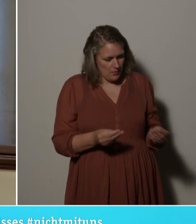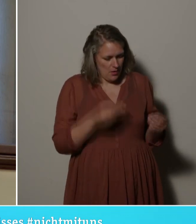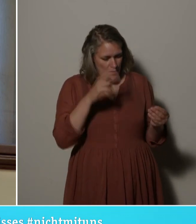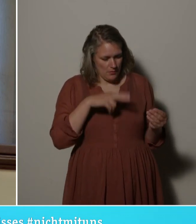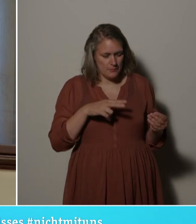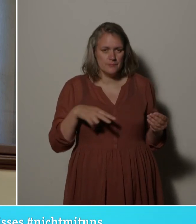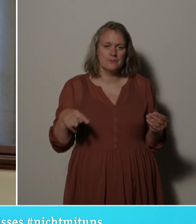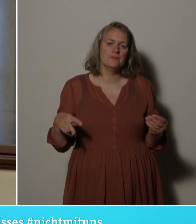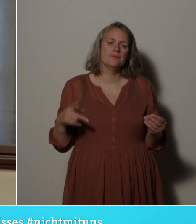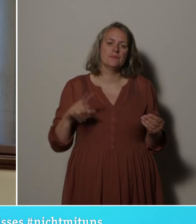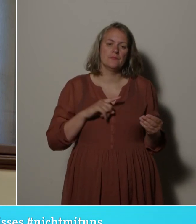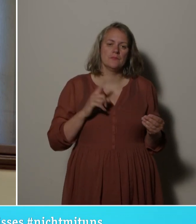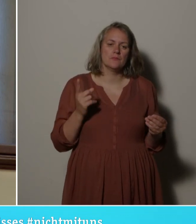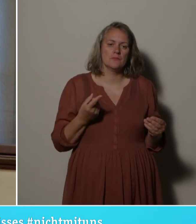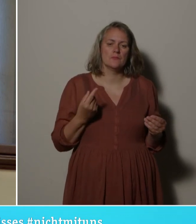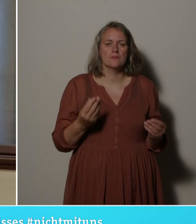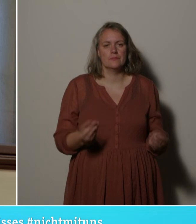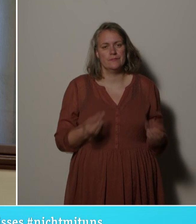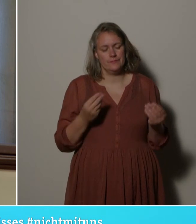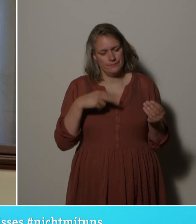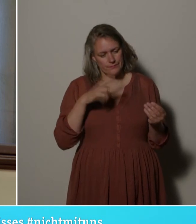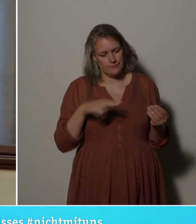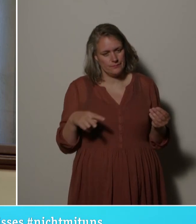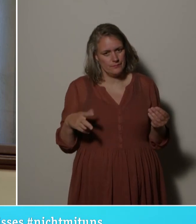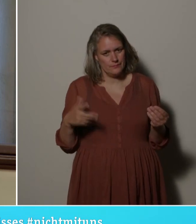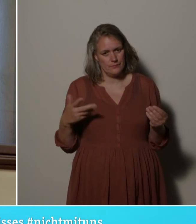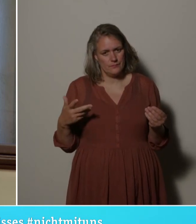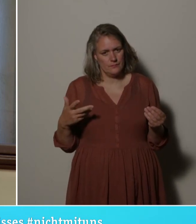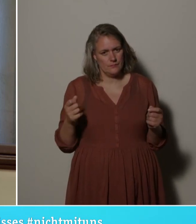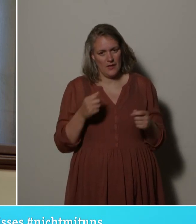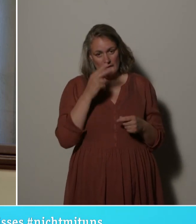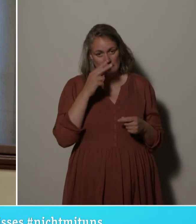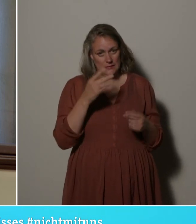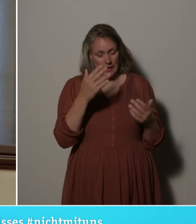bei der Antragsvielfalt, die ich mir extra zur Pult hierher genommen habe, eigentlich überhaupt gar nicht erkennen kann.